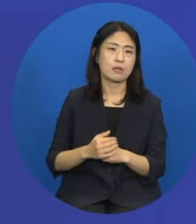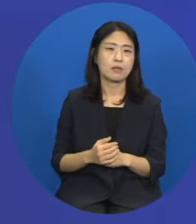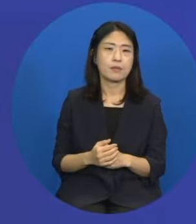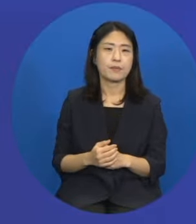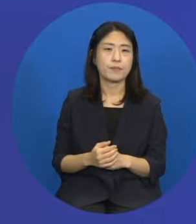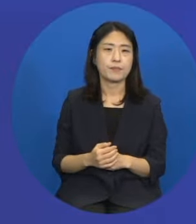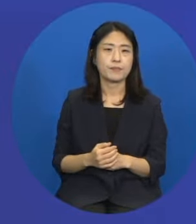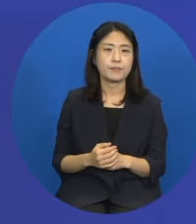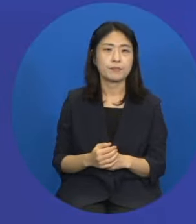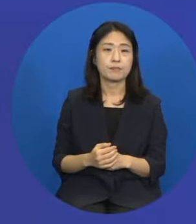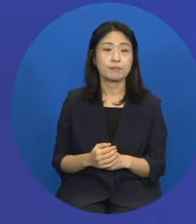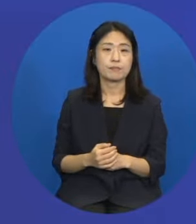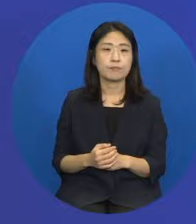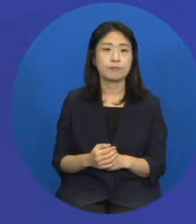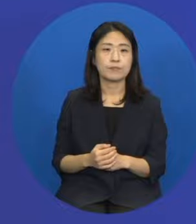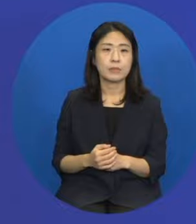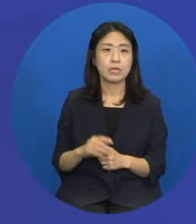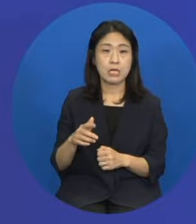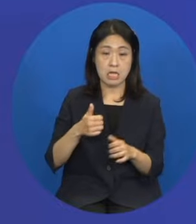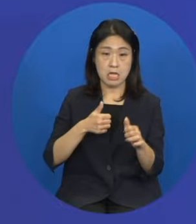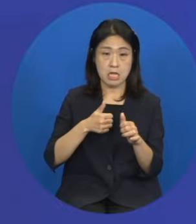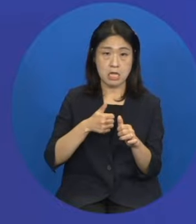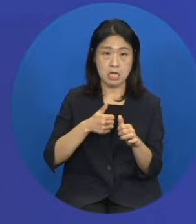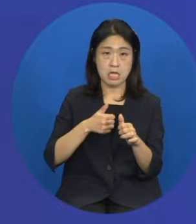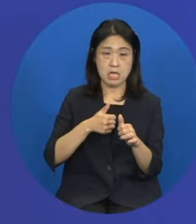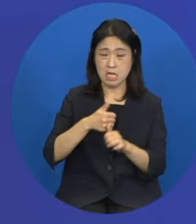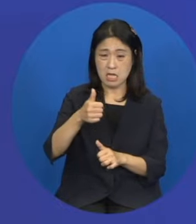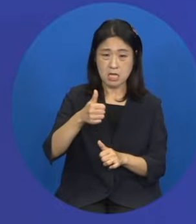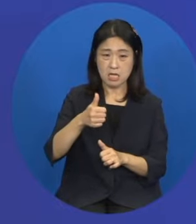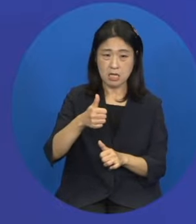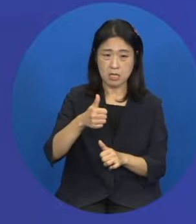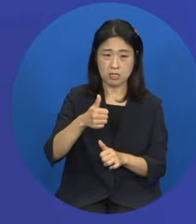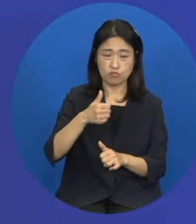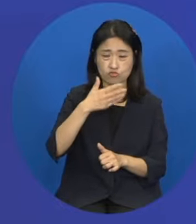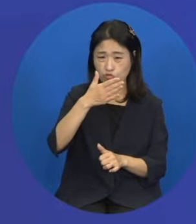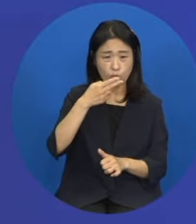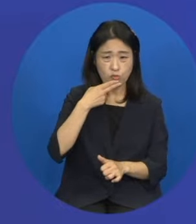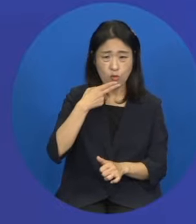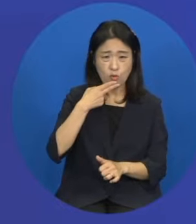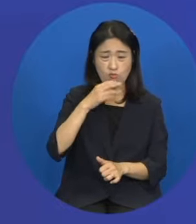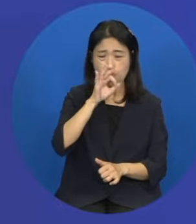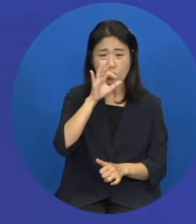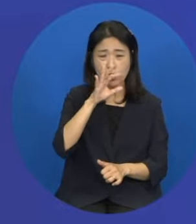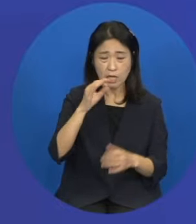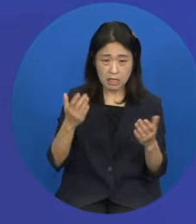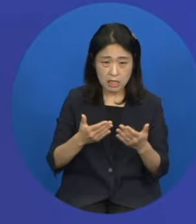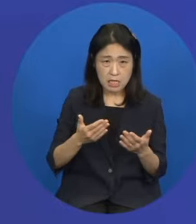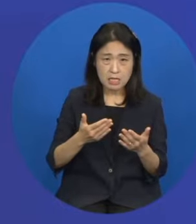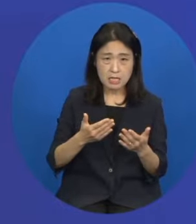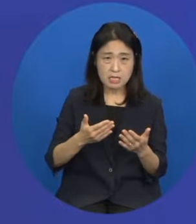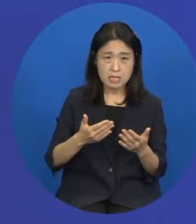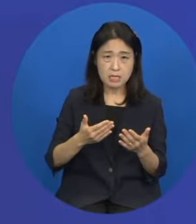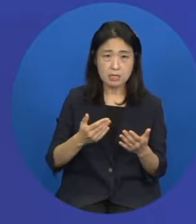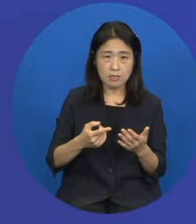야, 이건 도무지 이거는 이길 수 없다라고 하는 것을 완전 뒤집어서 승리케 하시잖아요.